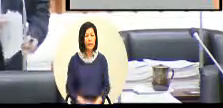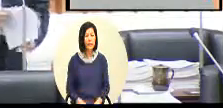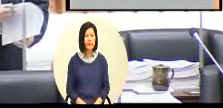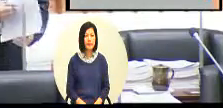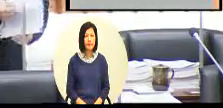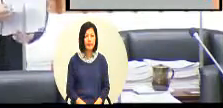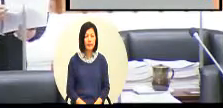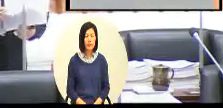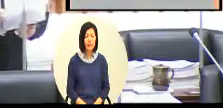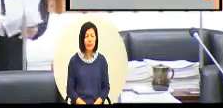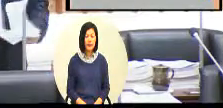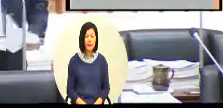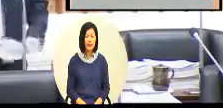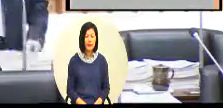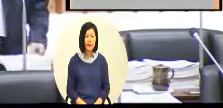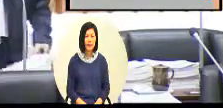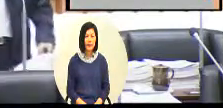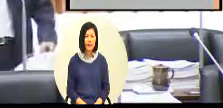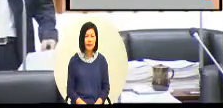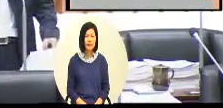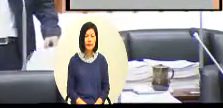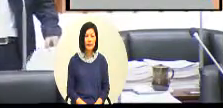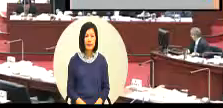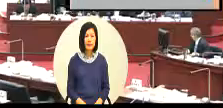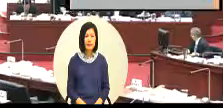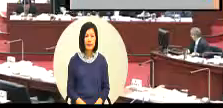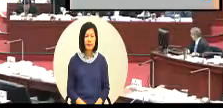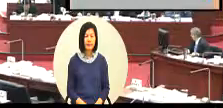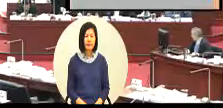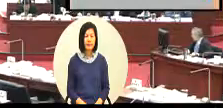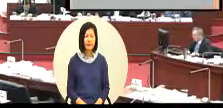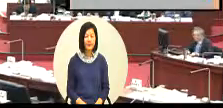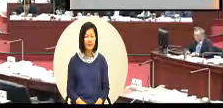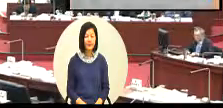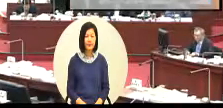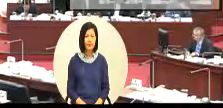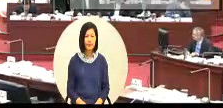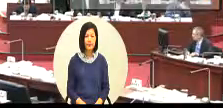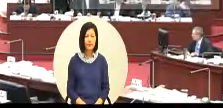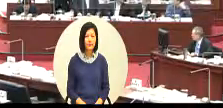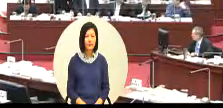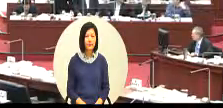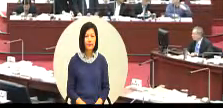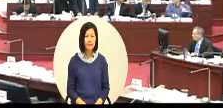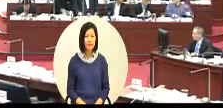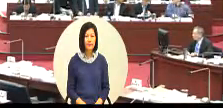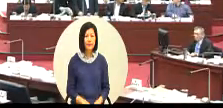不止这些吧？ 交通局、民政局、 主计处、